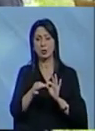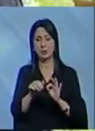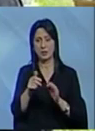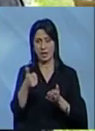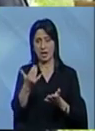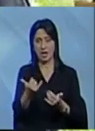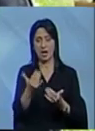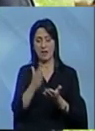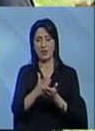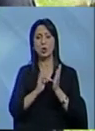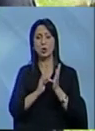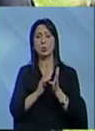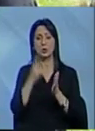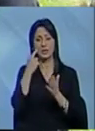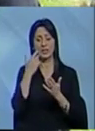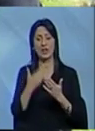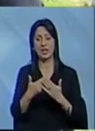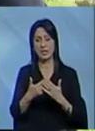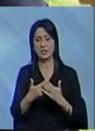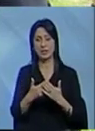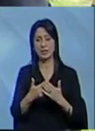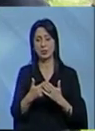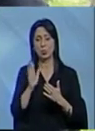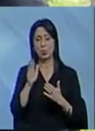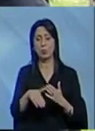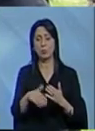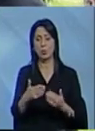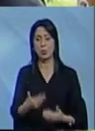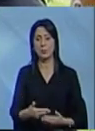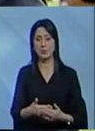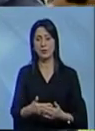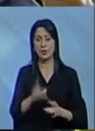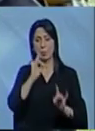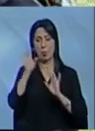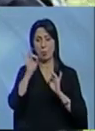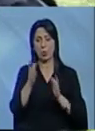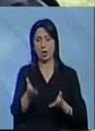ვიმყოფებით ტურისტული თვალსაზრისით უფრო აი პოპულარიზაციას.